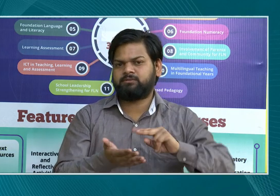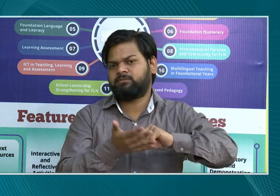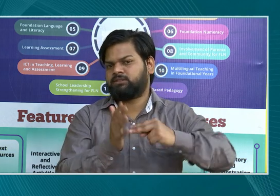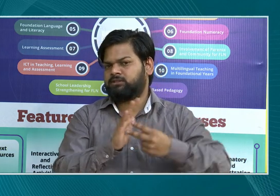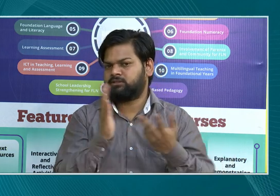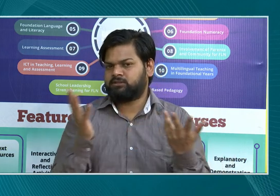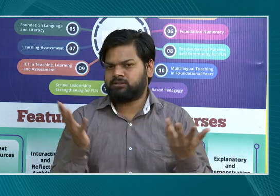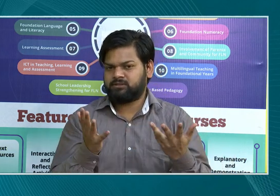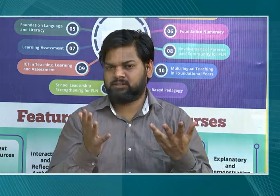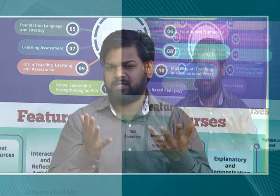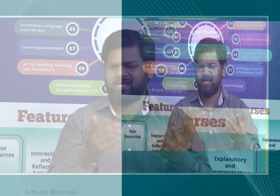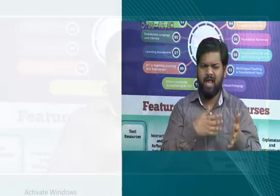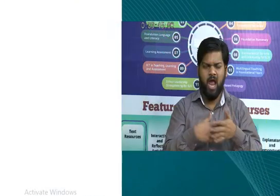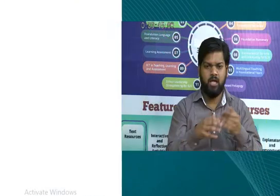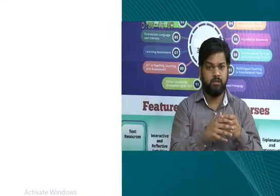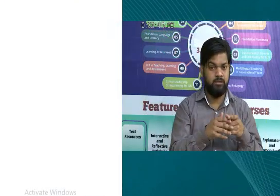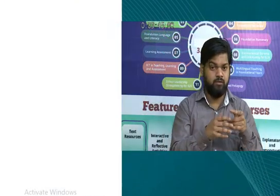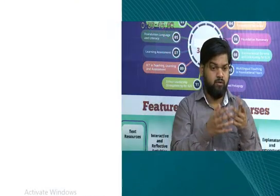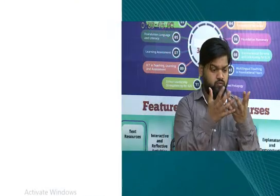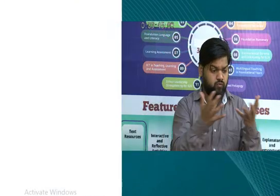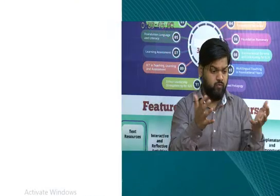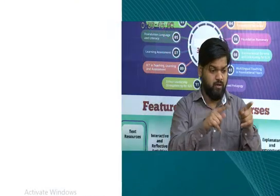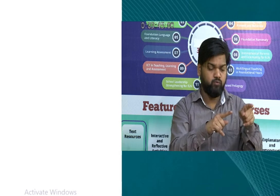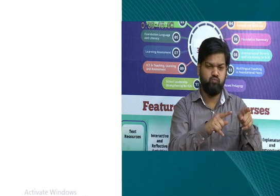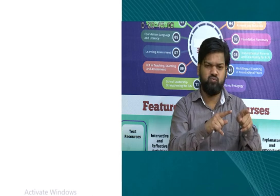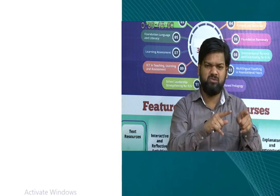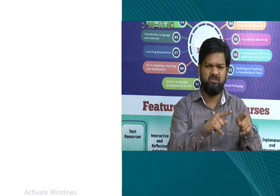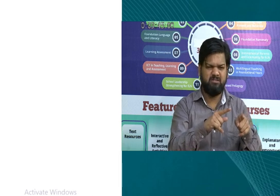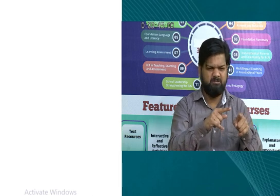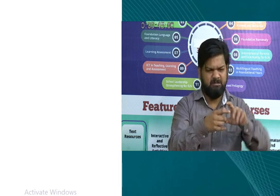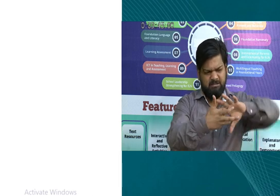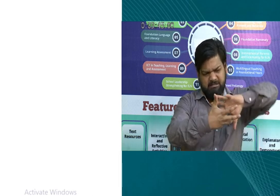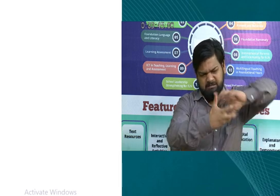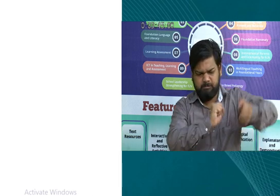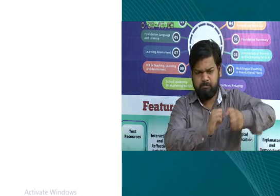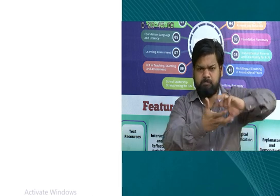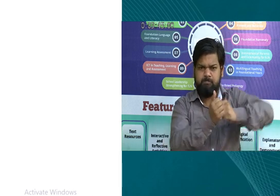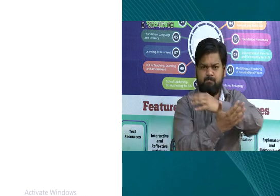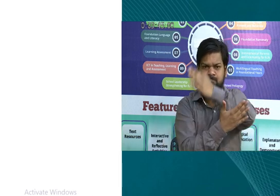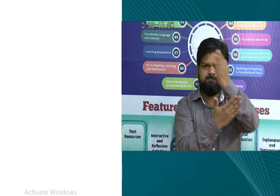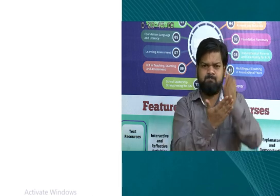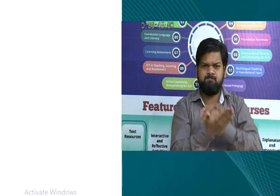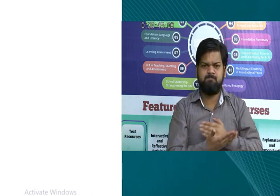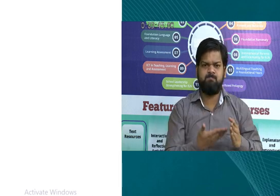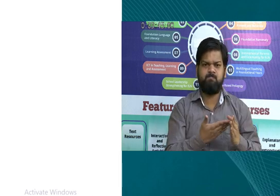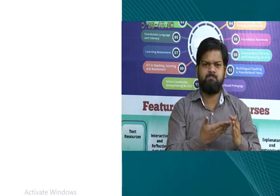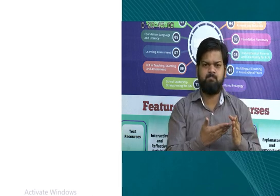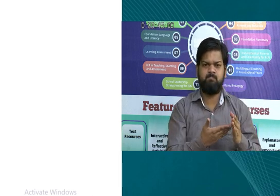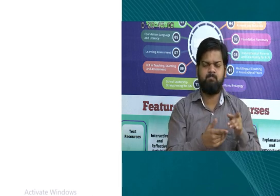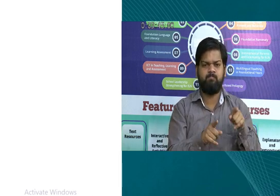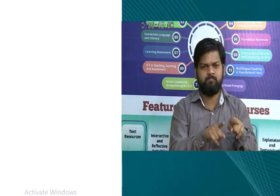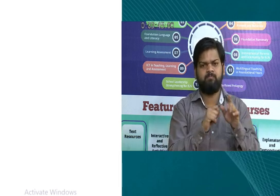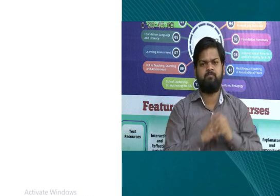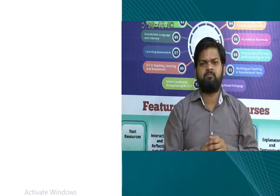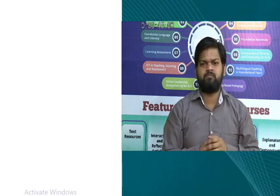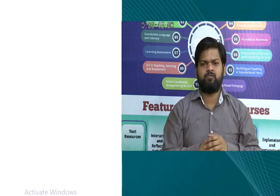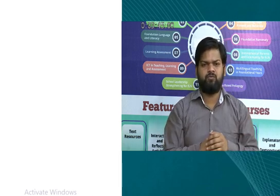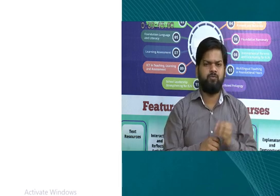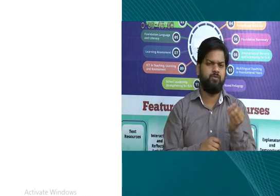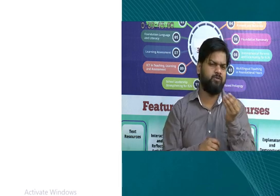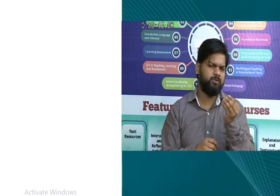देना तोड़फोड़ देना तो इसके कुछ समानार्थी शब्द या मुहावरे कह सकते हैं या समानार्थी शब्द कह सकते हैं जो हमने लिए हैं